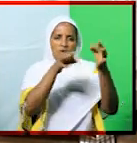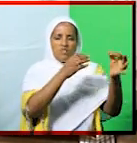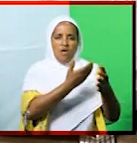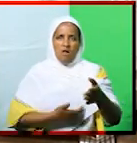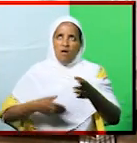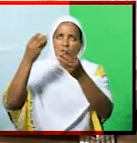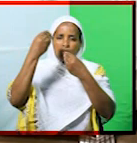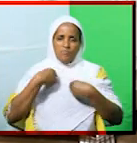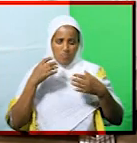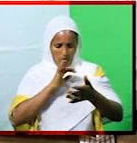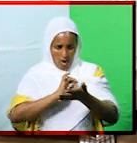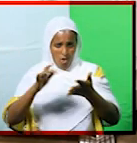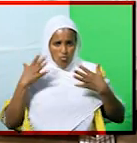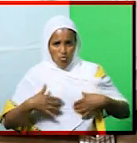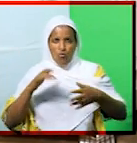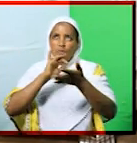መሰደዱ ካሳ ነው።